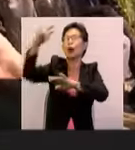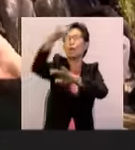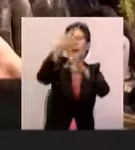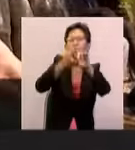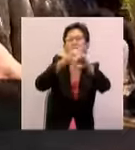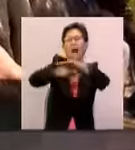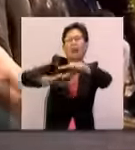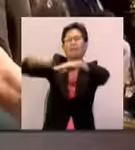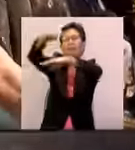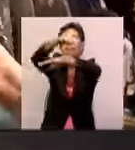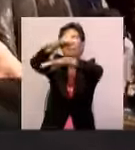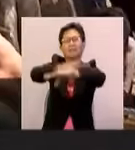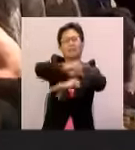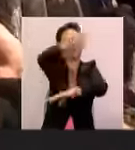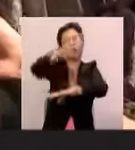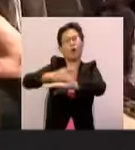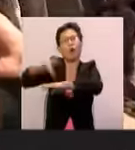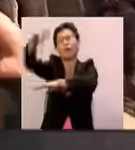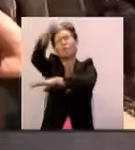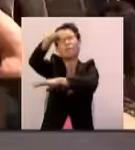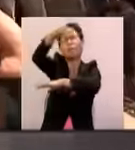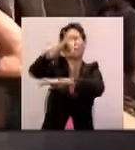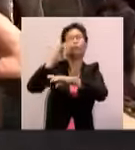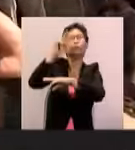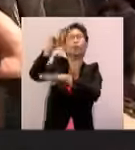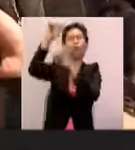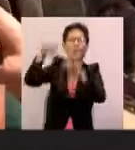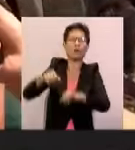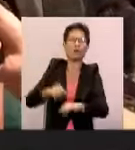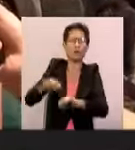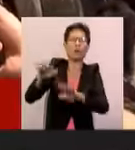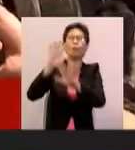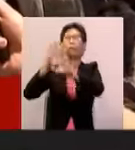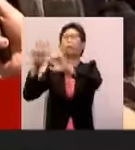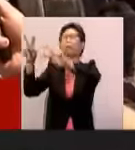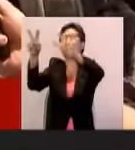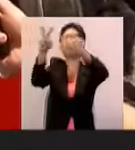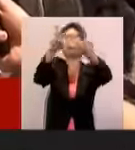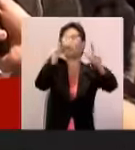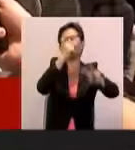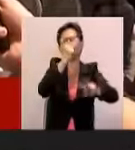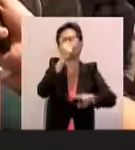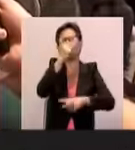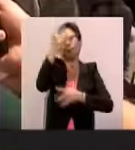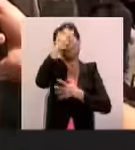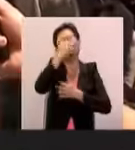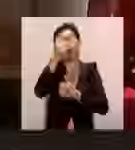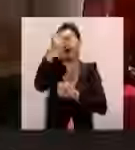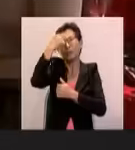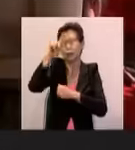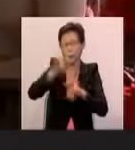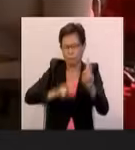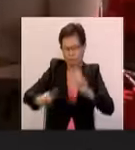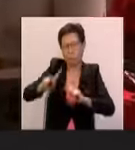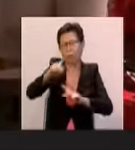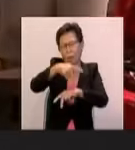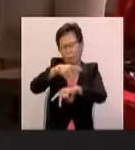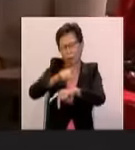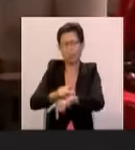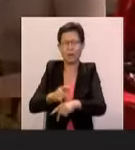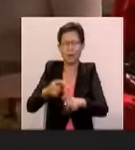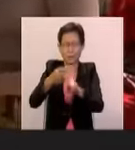atas. So, bagi saya, view kat sini memang menarik lah bagi kami penduduk di Langkawi ni. Dari sini